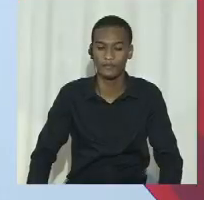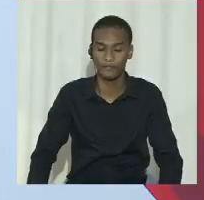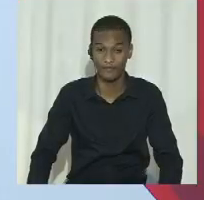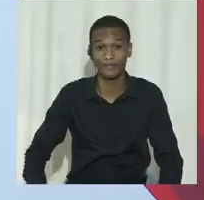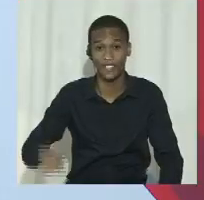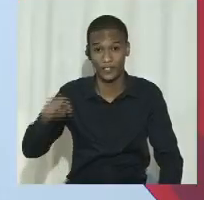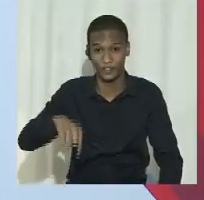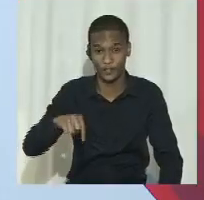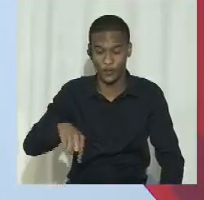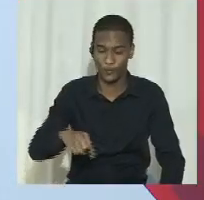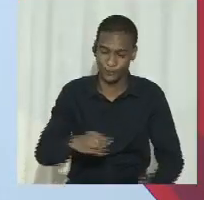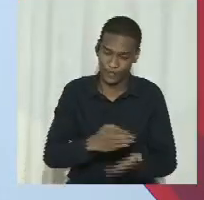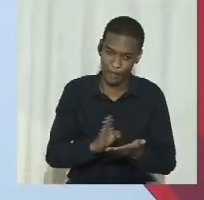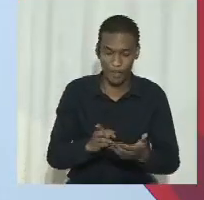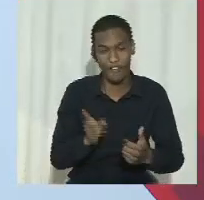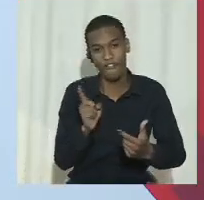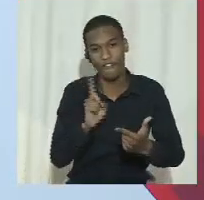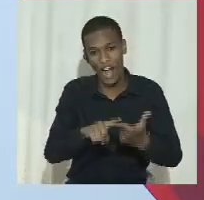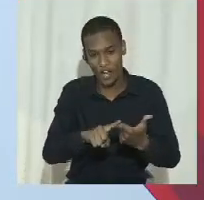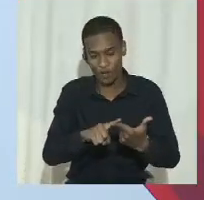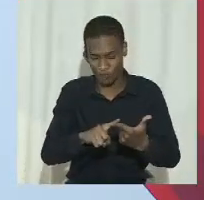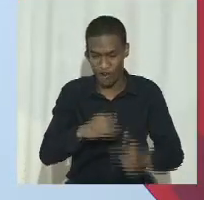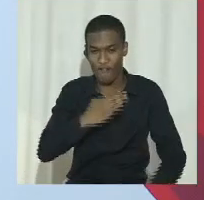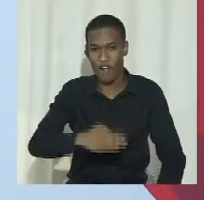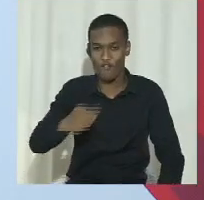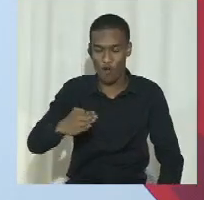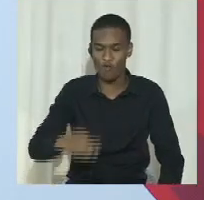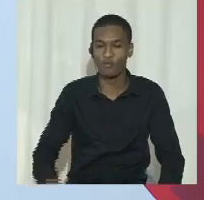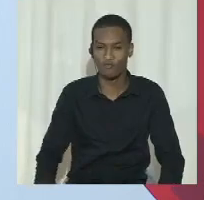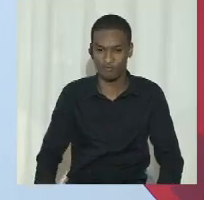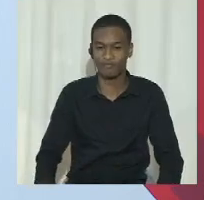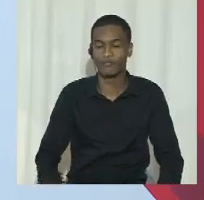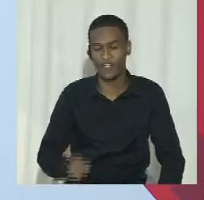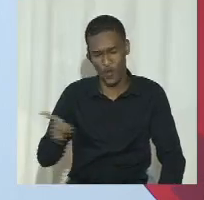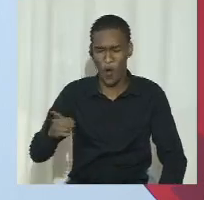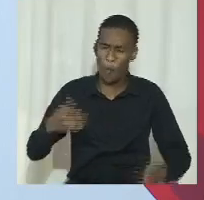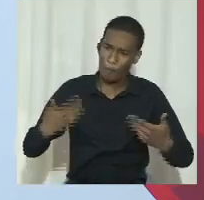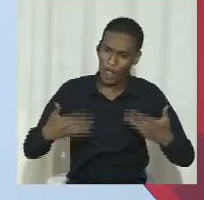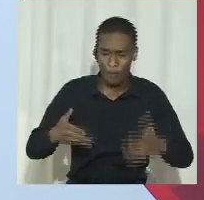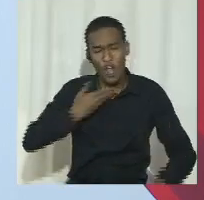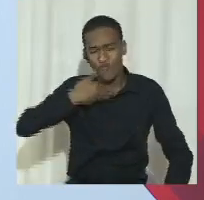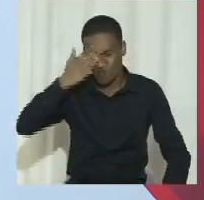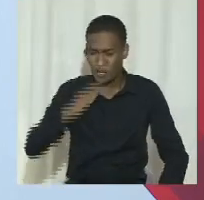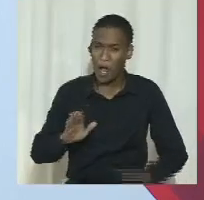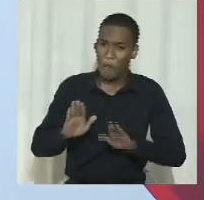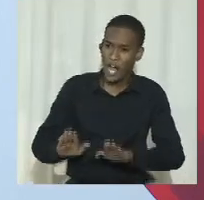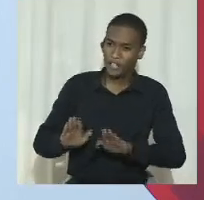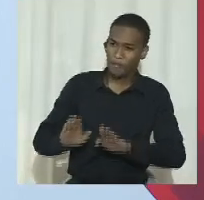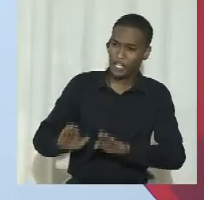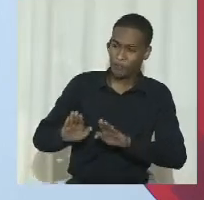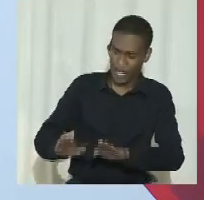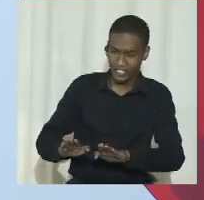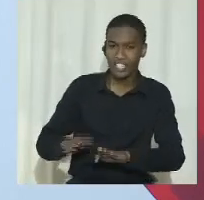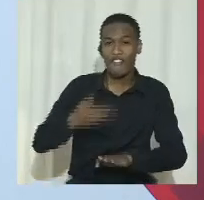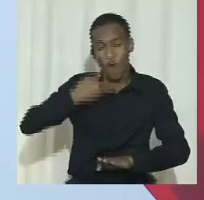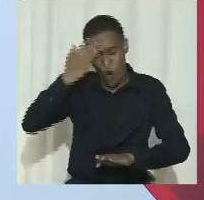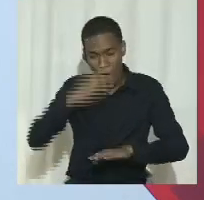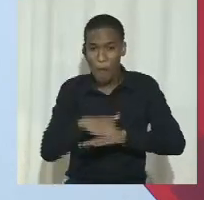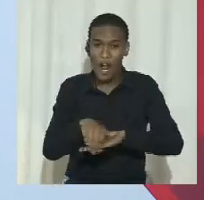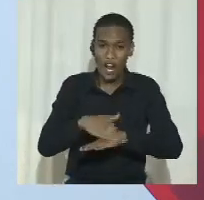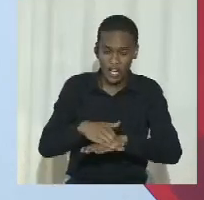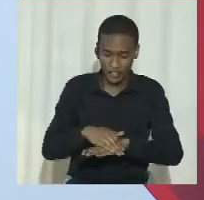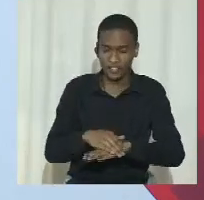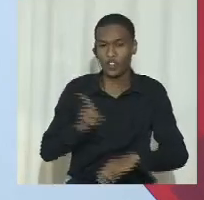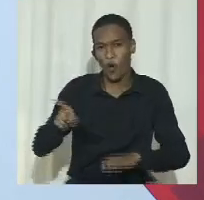tapany faharoa ny fampahalalam-baovao anisan'ny vaovao mitanany sain'ny maro sy andrasan'ny vahoaka malagasy fatratra ny makasika